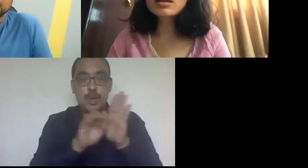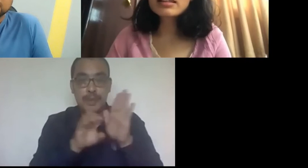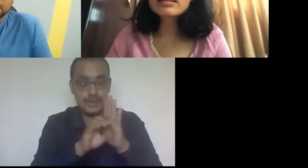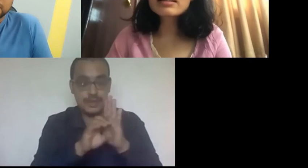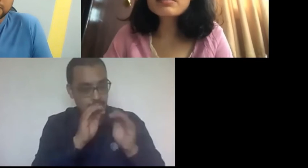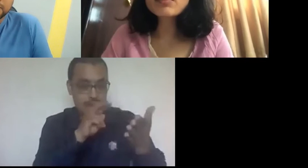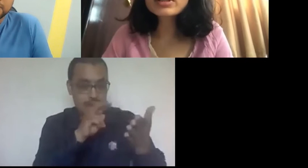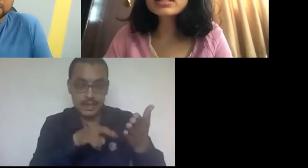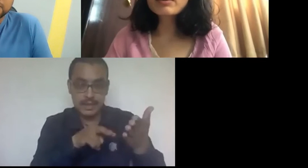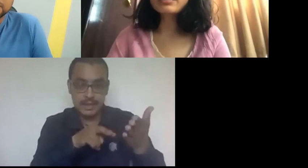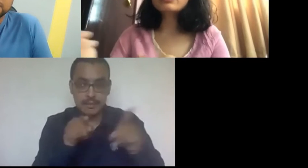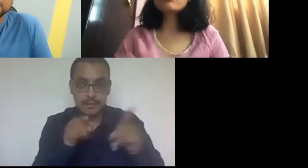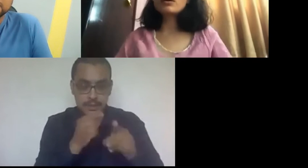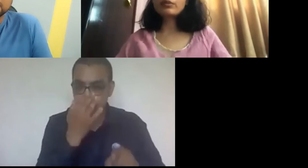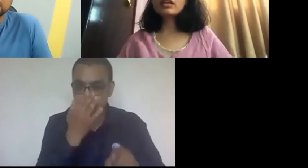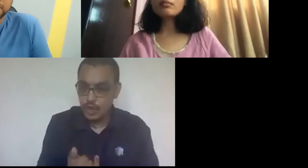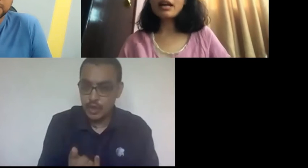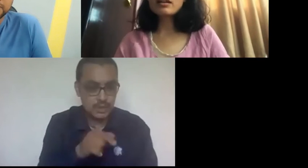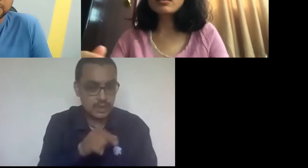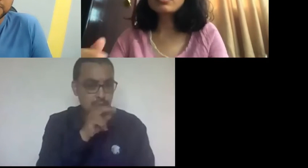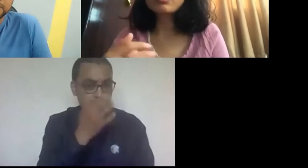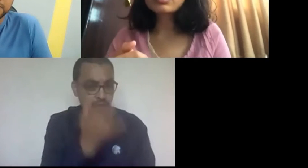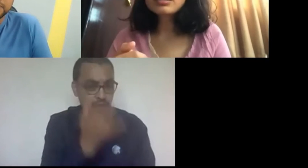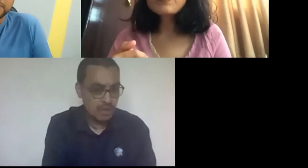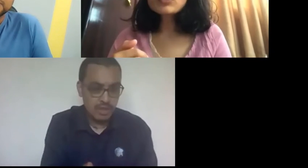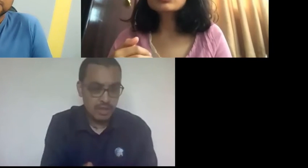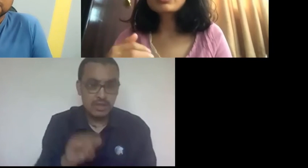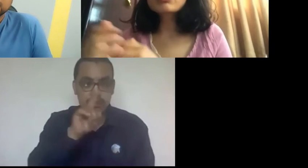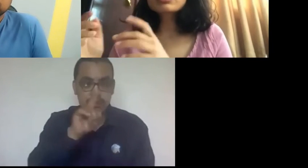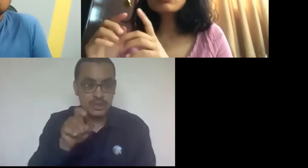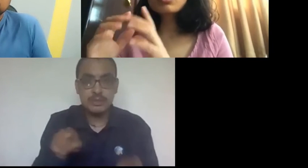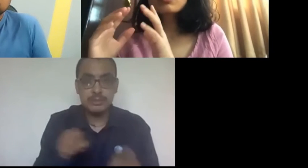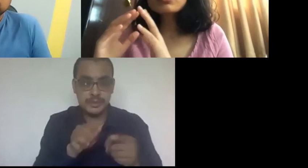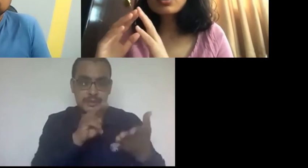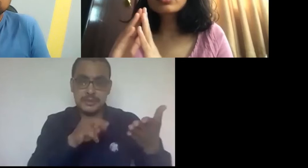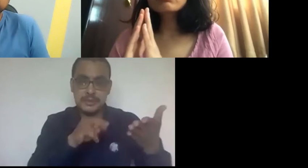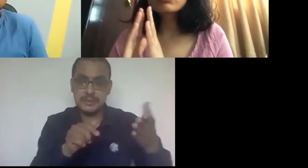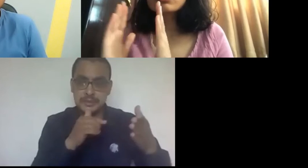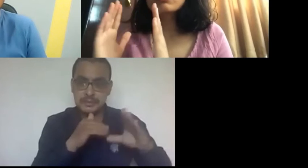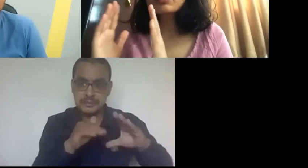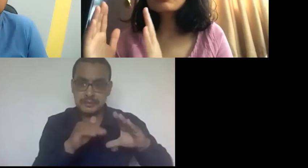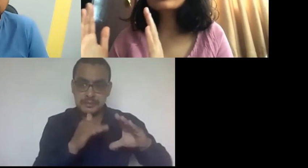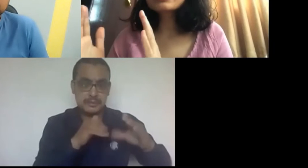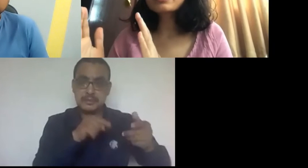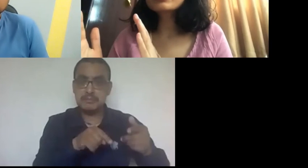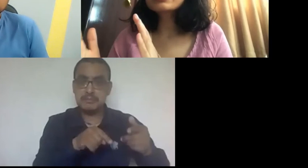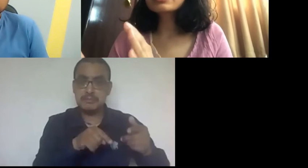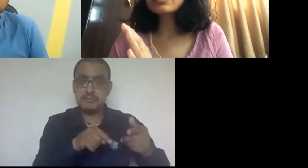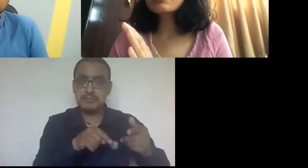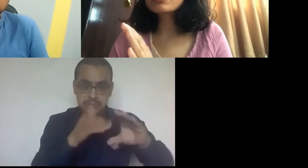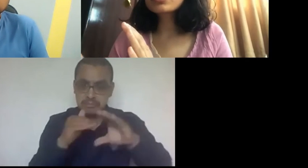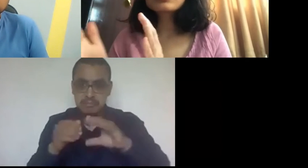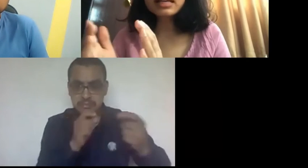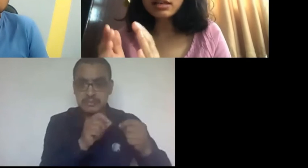यसो यसमा बोलिस् भन्ने खाले कुराहरू पनि एकदम आइरहेको छ होइन. अथवा कसैको अब उनीहरू भनौँ न फर इक्जाम्पल, लास्ट